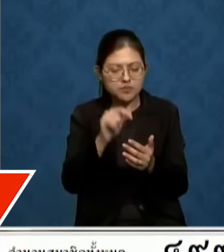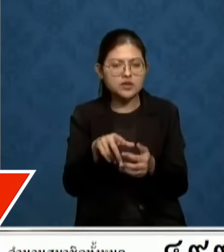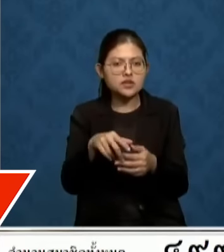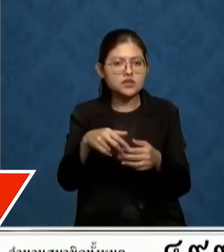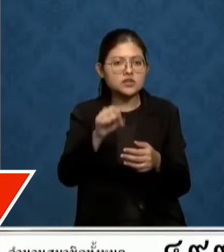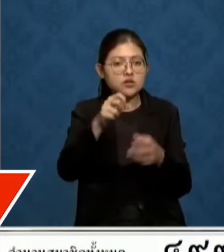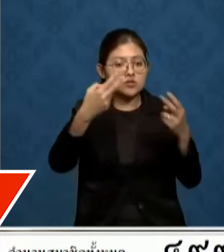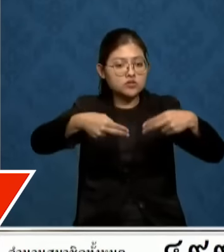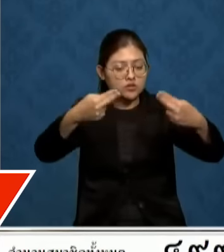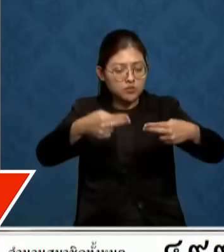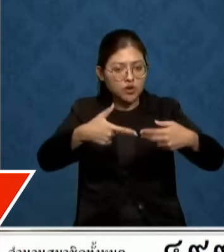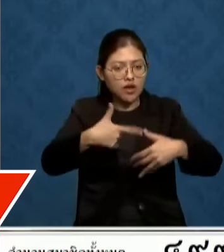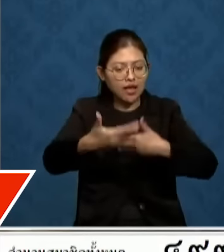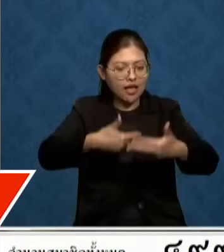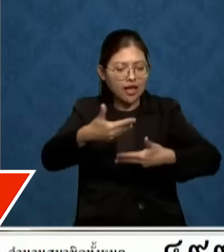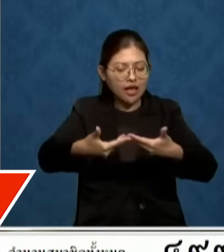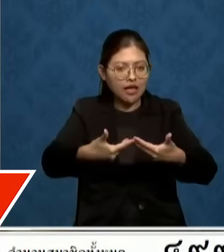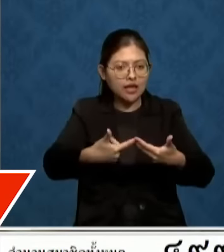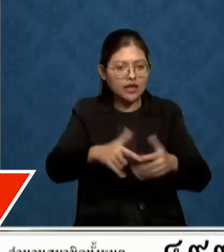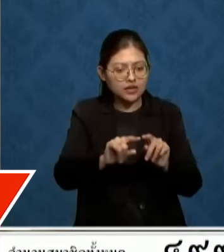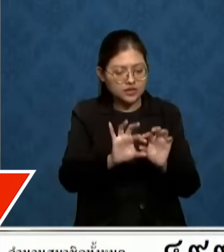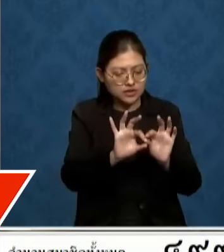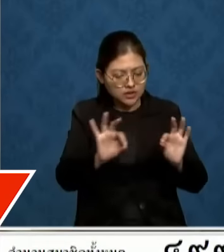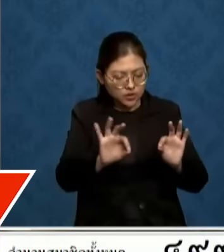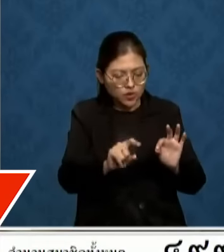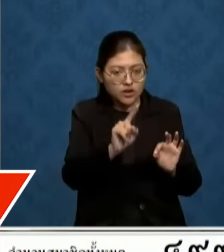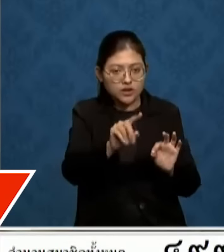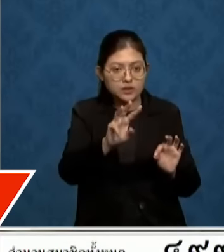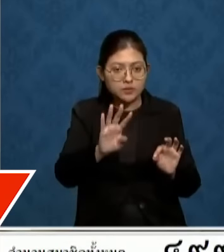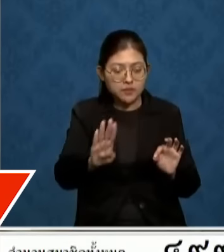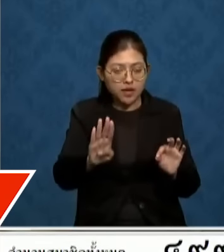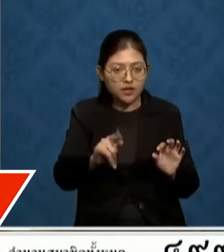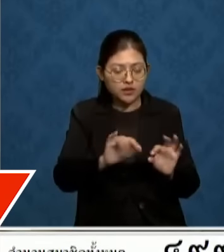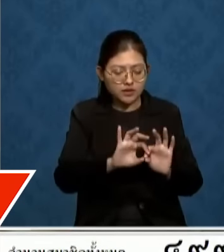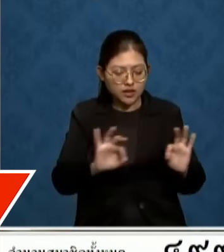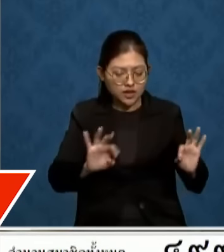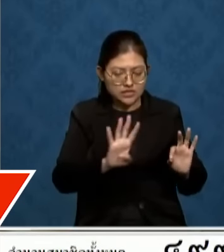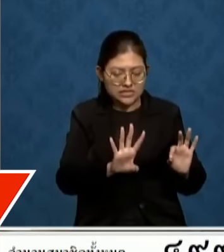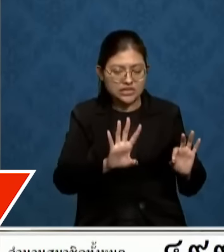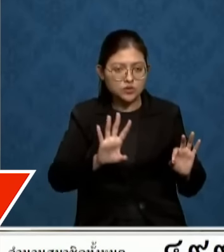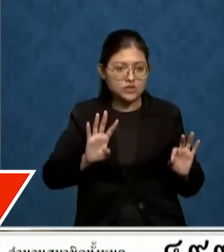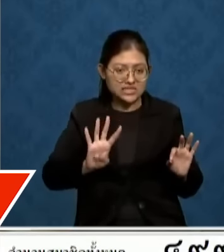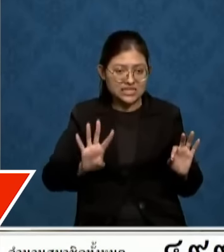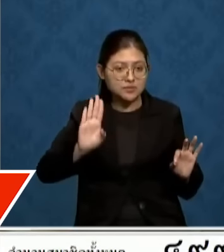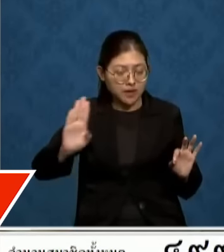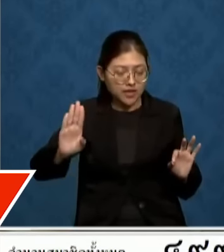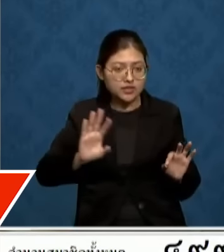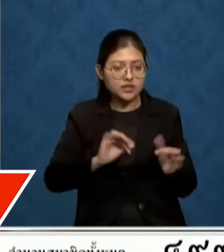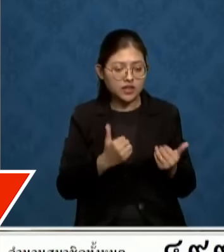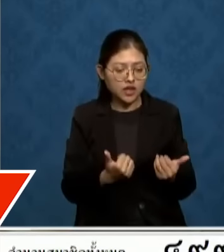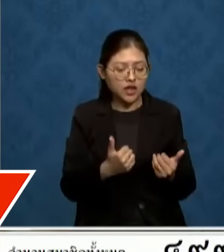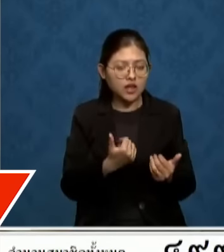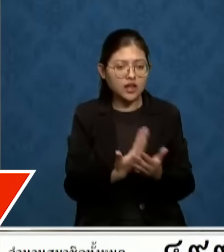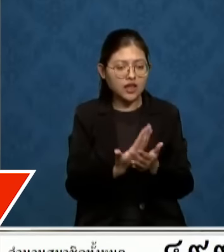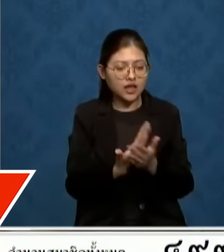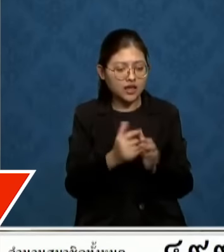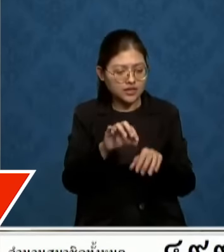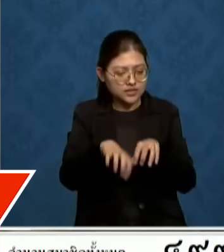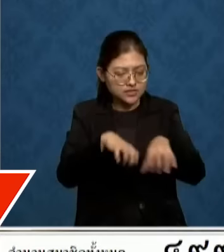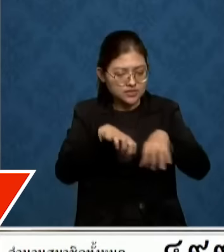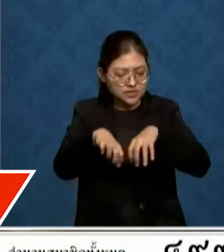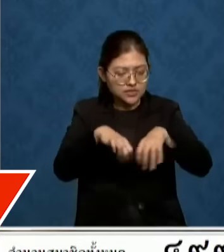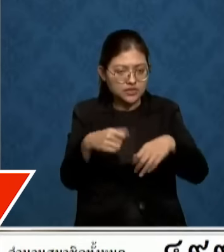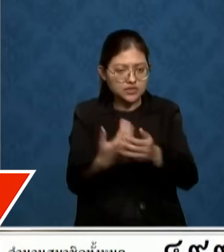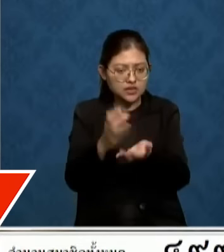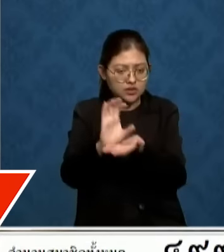สงครามนะครับขายกันอยู่ครับนิ้วละบาทครับขนาด 4นิ้วครับราคาเพียง 4บาทเท่านั้นเองนะครับนี่คือการบริหารงบ